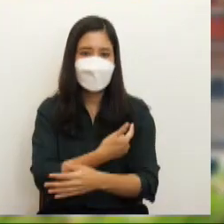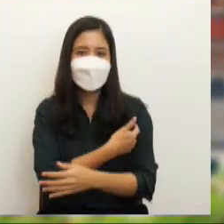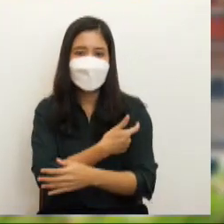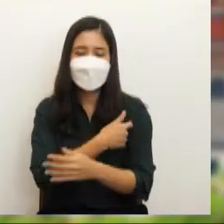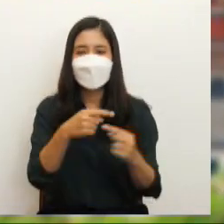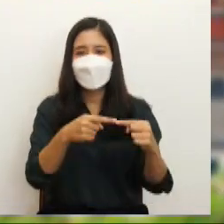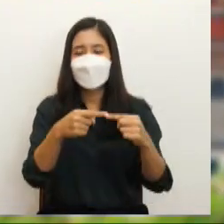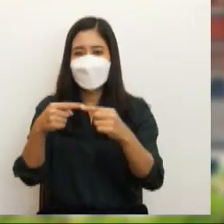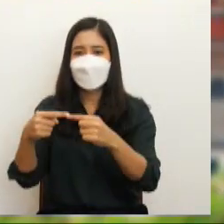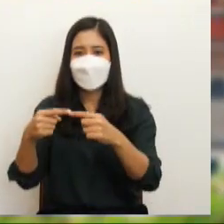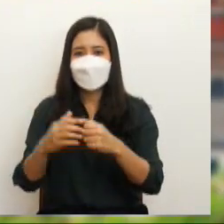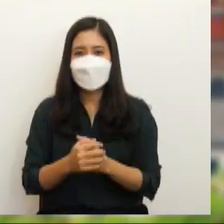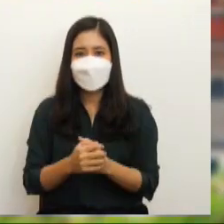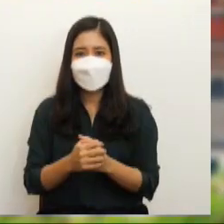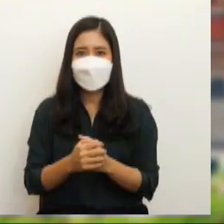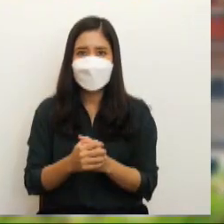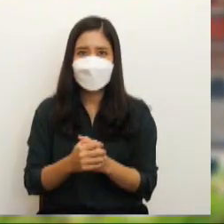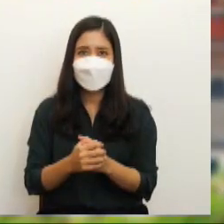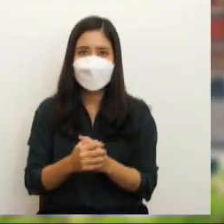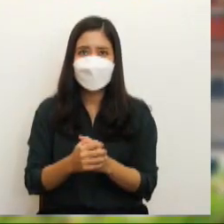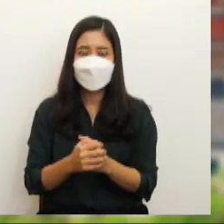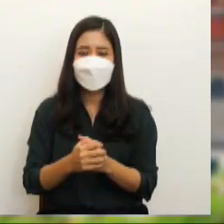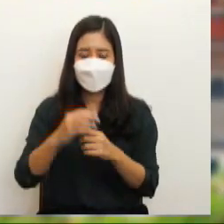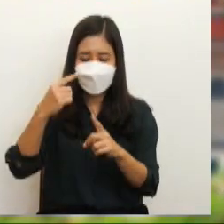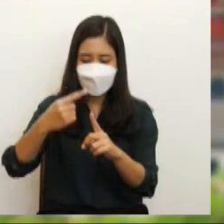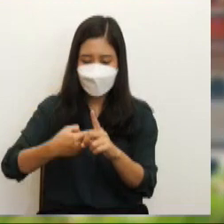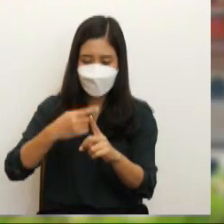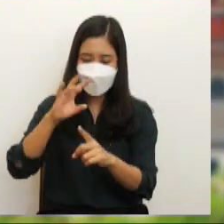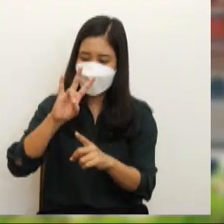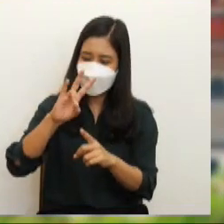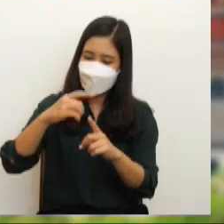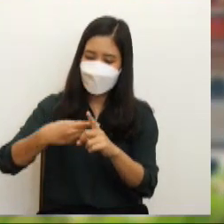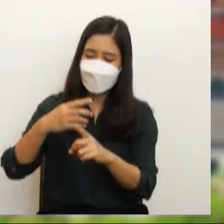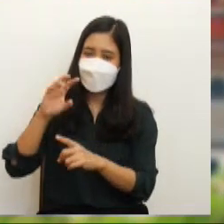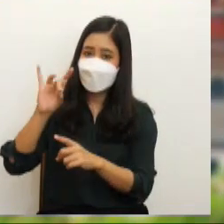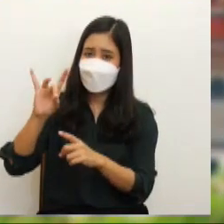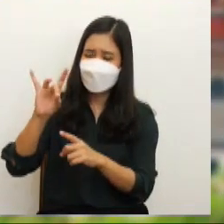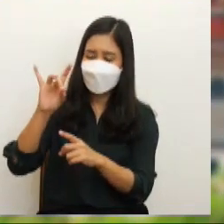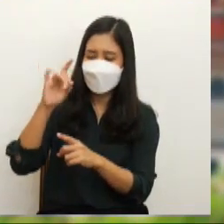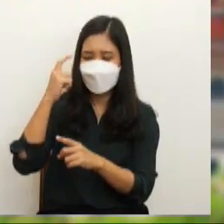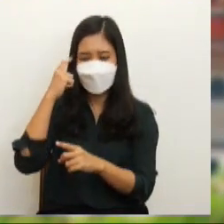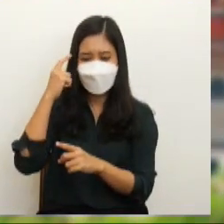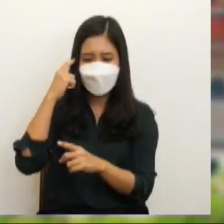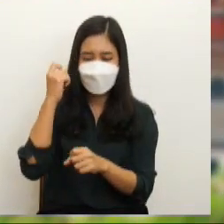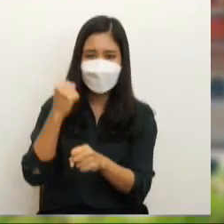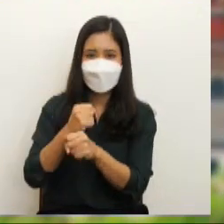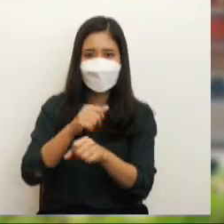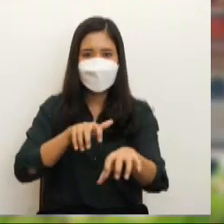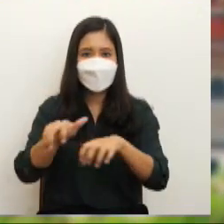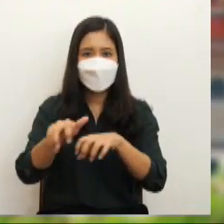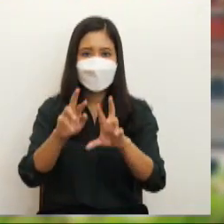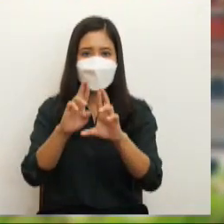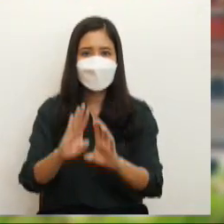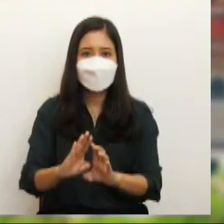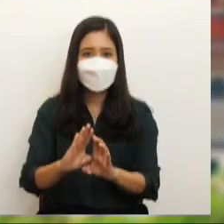ไปนะครับในช่วงของกรกฎาคมและสิงหาคมคงจะเป็นช่วงเวลาของการได้รับวัคซีนอีกจ